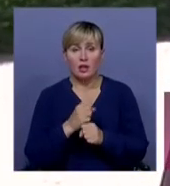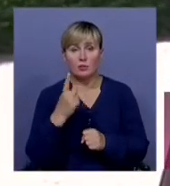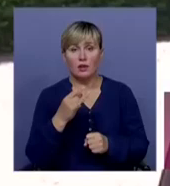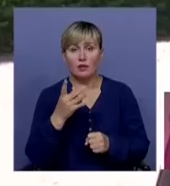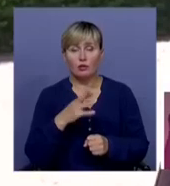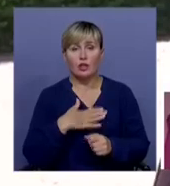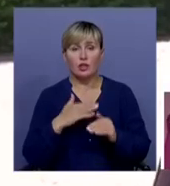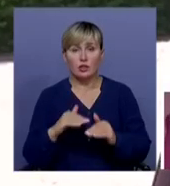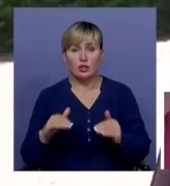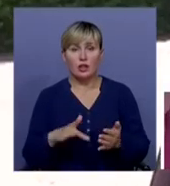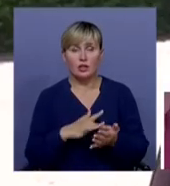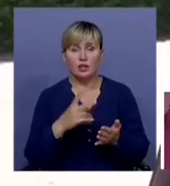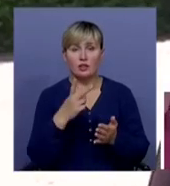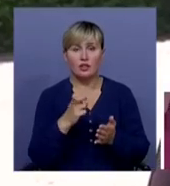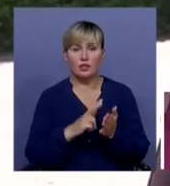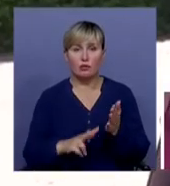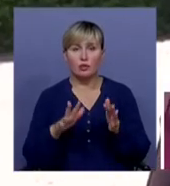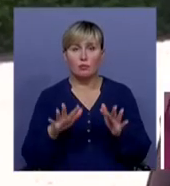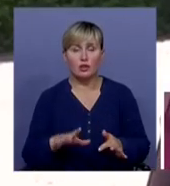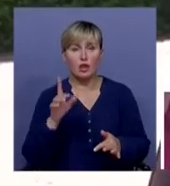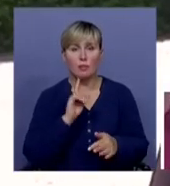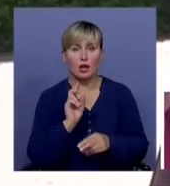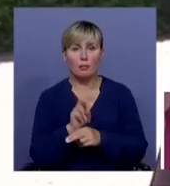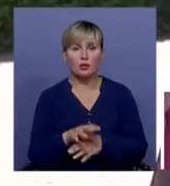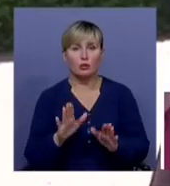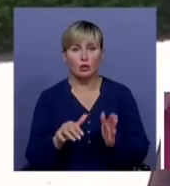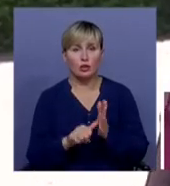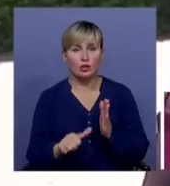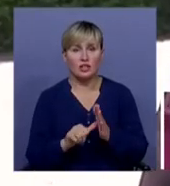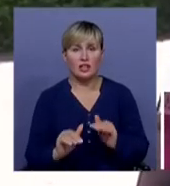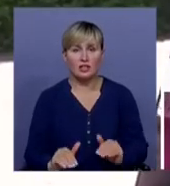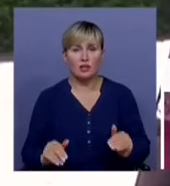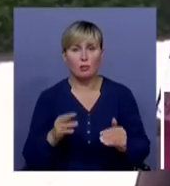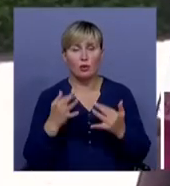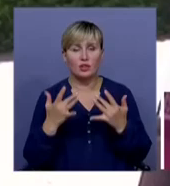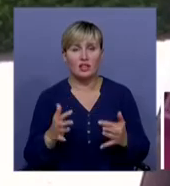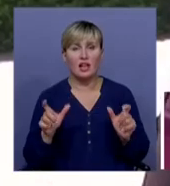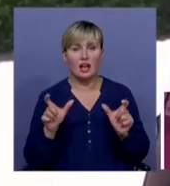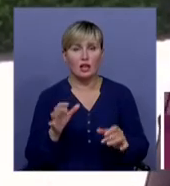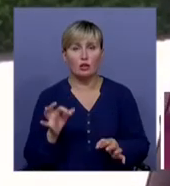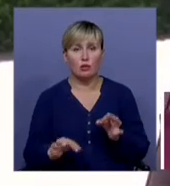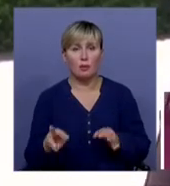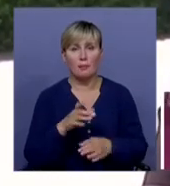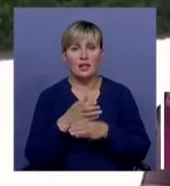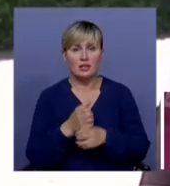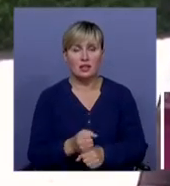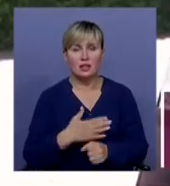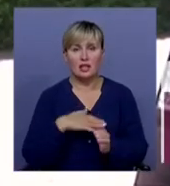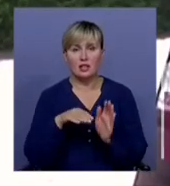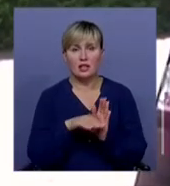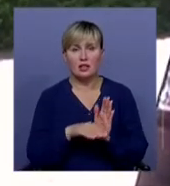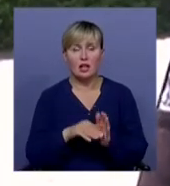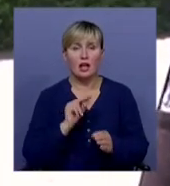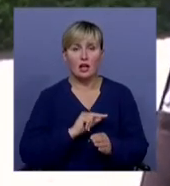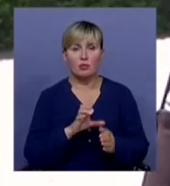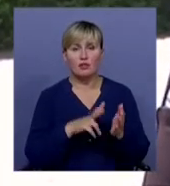Наш детсад рассчитан на 280 мест, но пока посещает только 60 детей. По требованиям карантинных норм мы сократили наш график. Работаем с